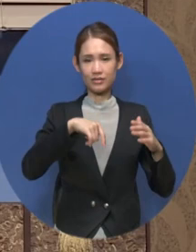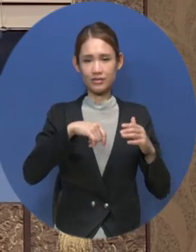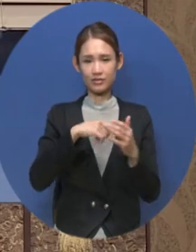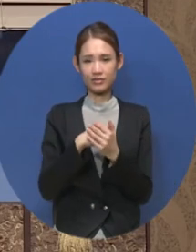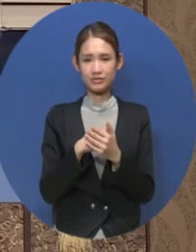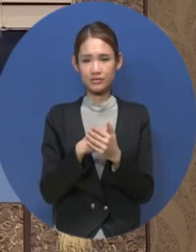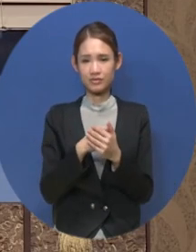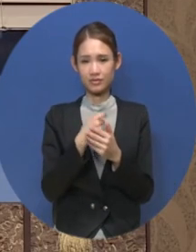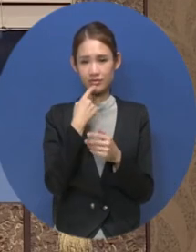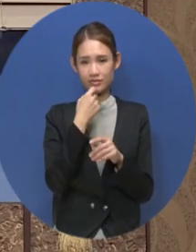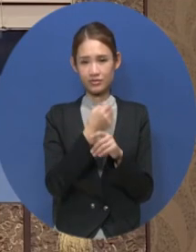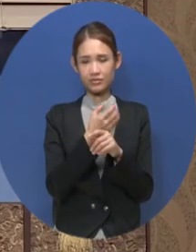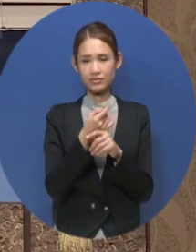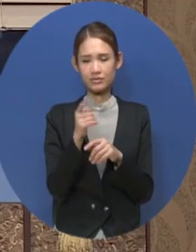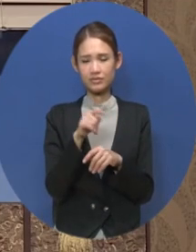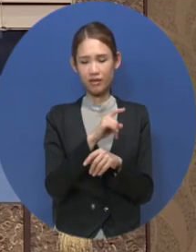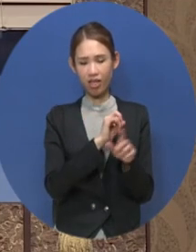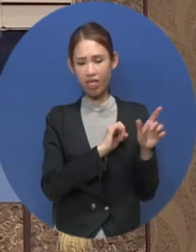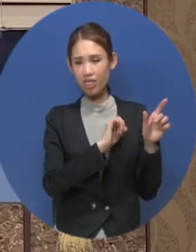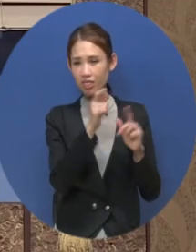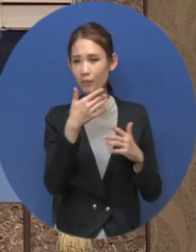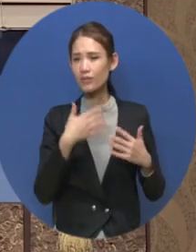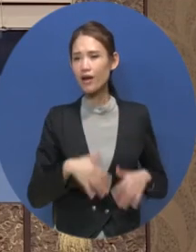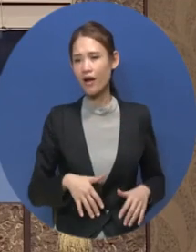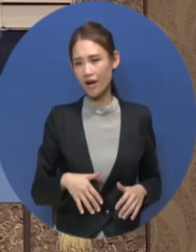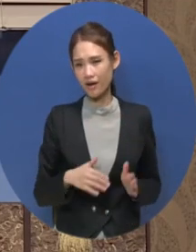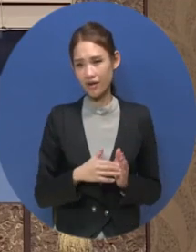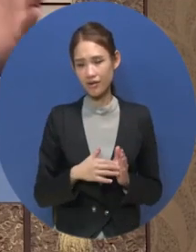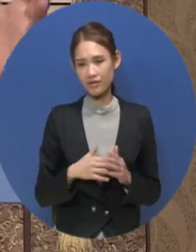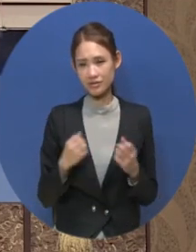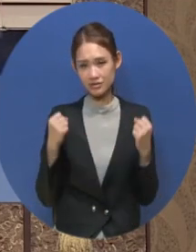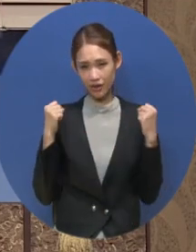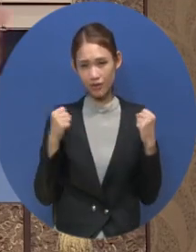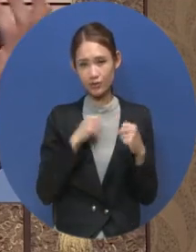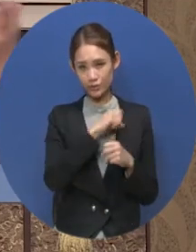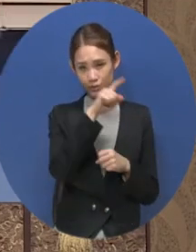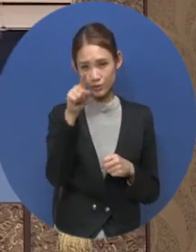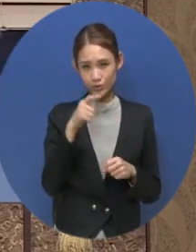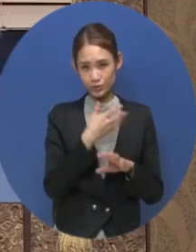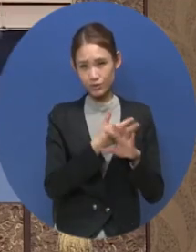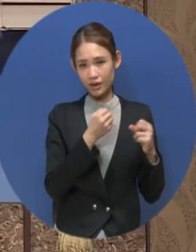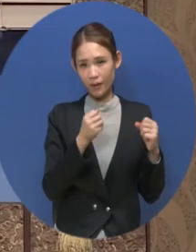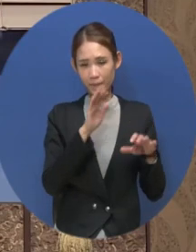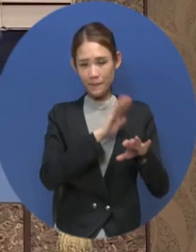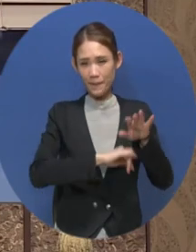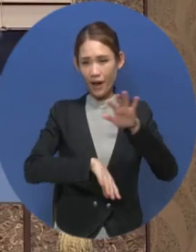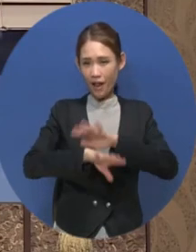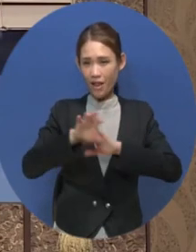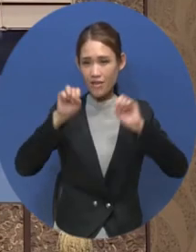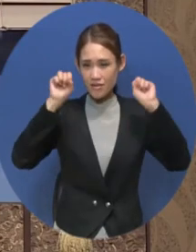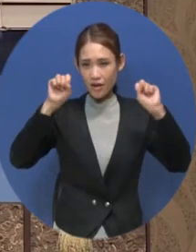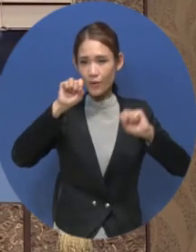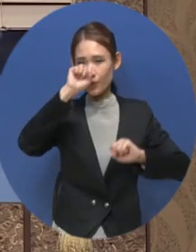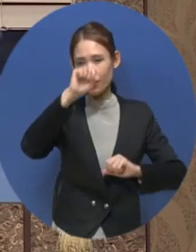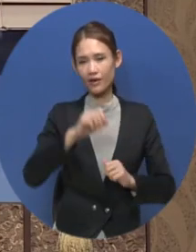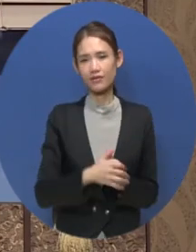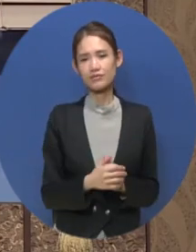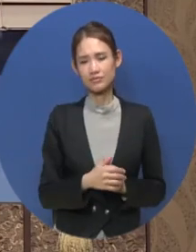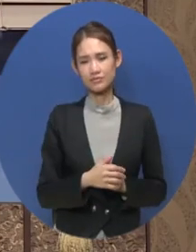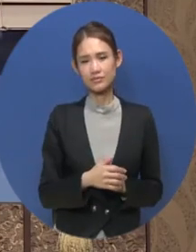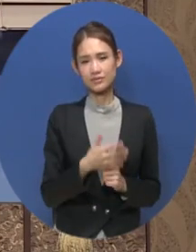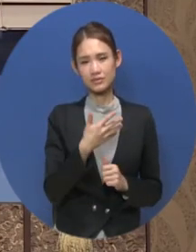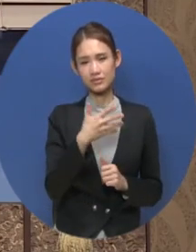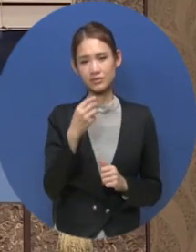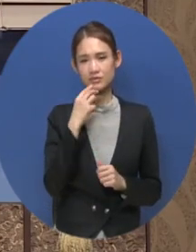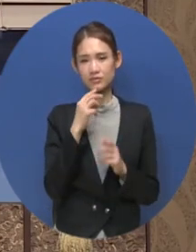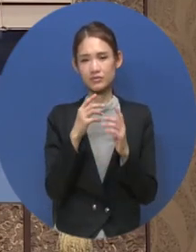너무 그런 단체 종목들은 약한 거예요. 네. 체력도 좋고 뭐 외국에는 힘도 좋고 예. 그래서 이제 그 88년